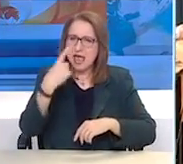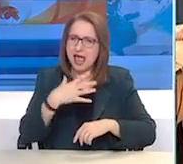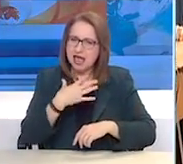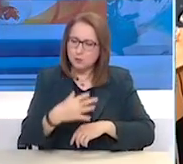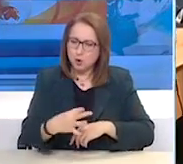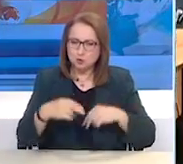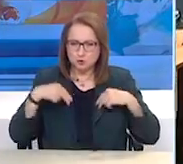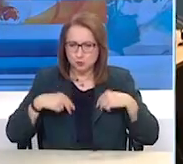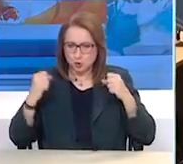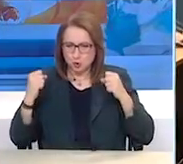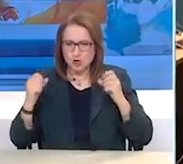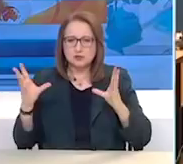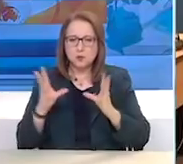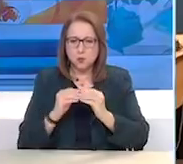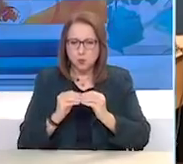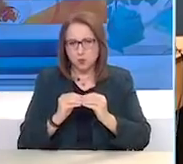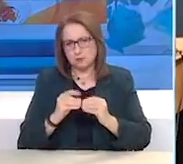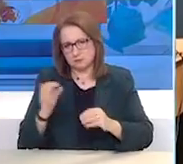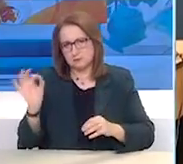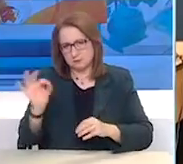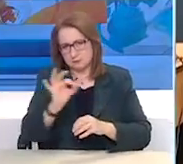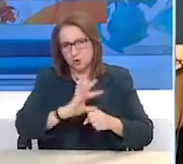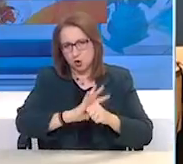Σωτήρη Τσιόδρα, ο οποίος έχει το λόγο.